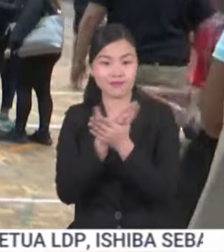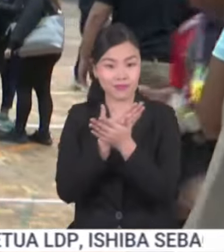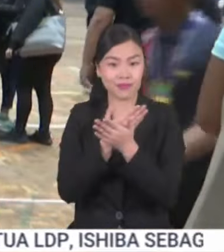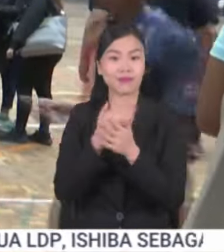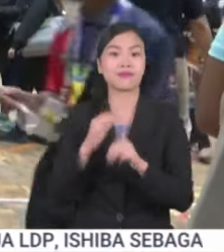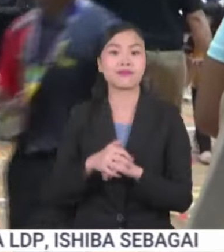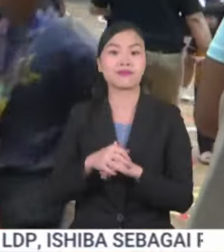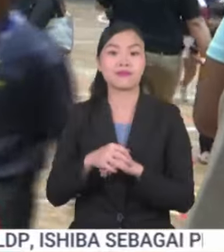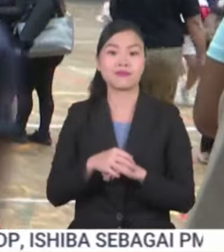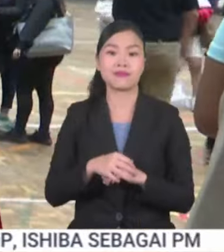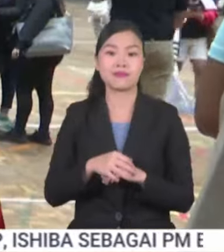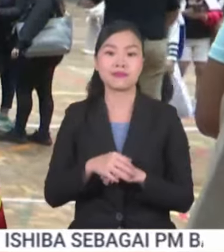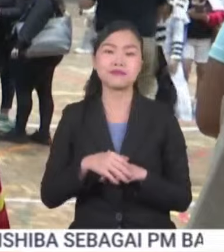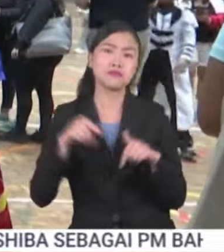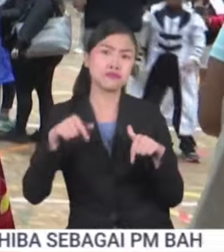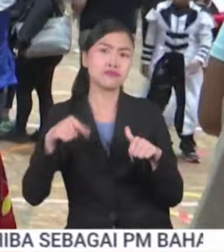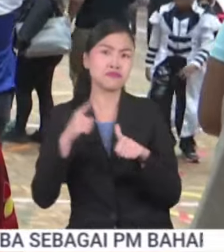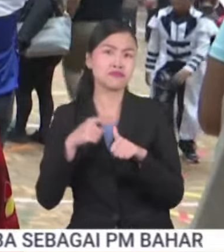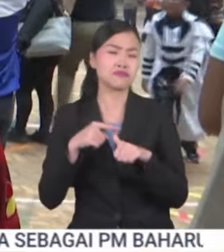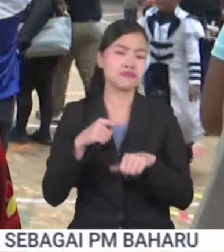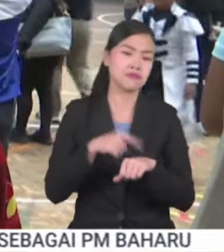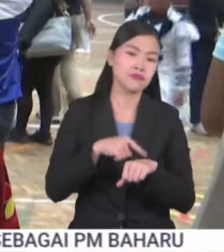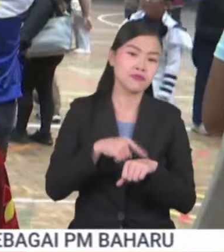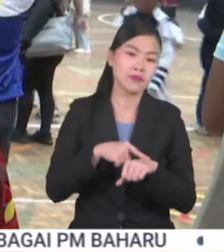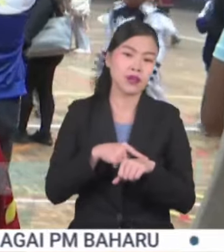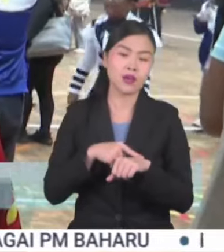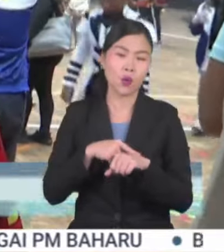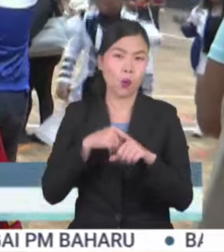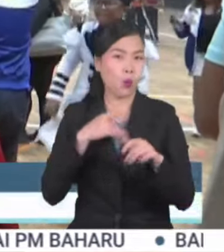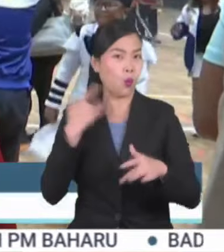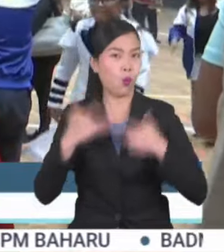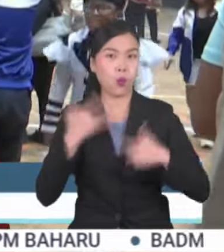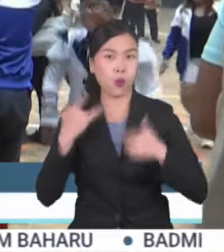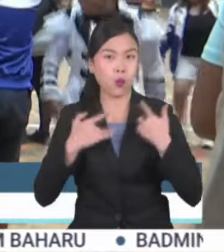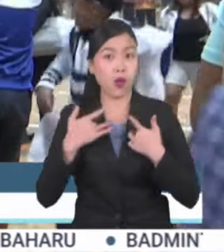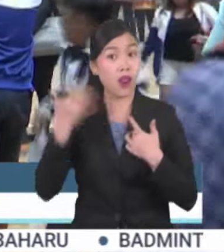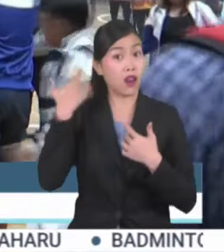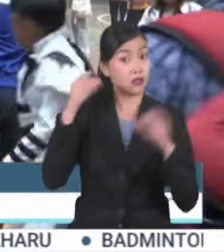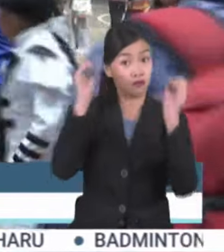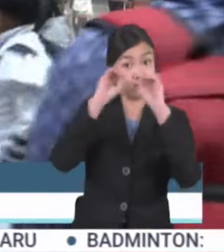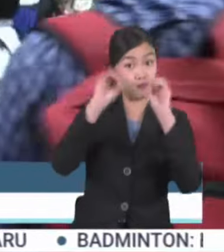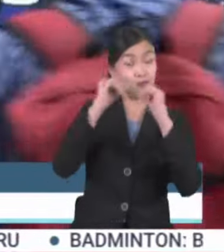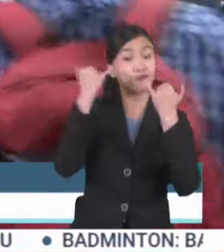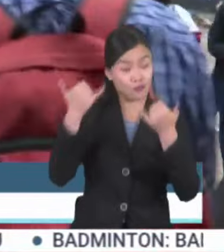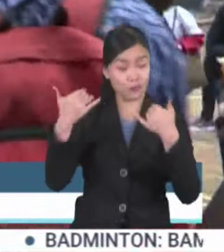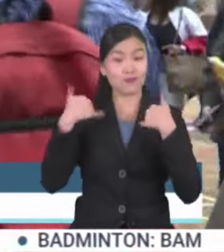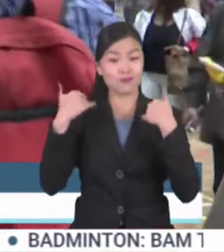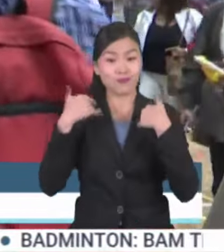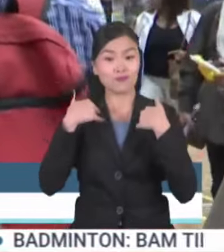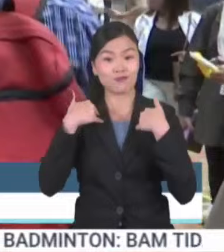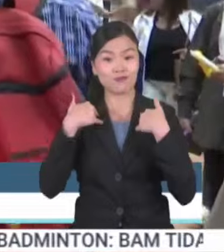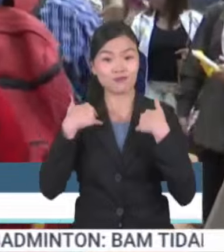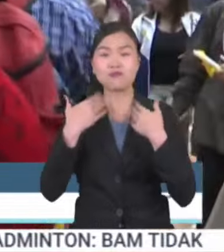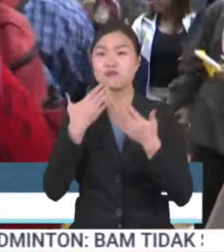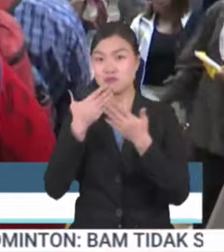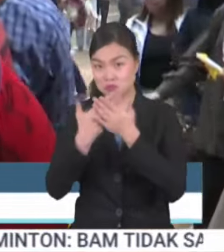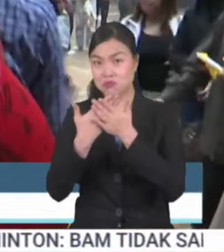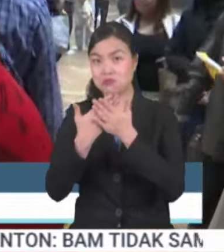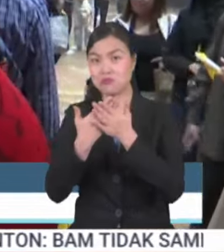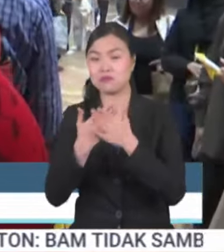Dan kita kali ini pun agak teruja juga sebab dulu tak ada. Sekarang bertahan jugalah dia punya